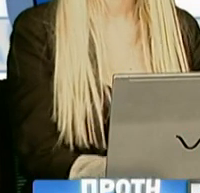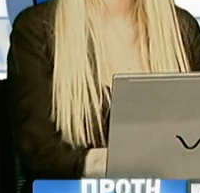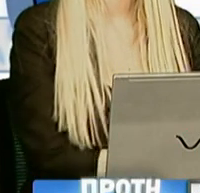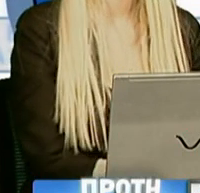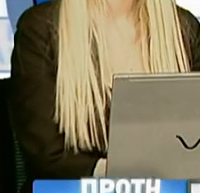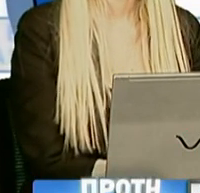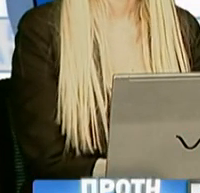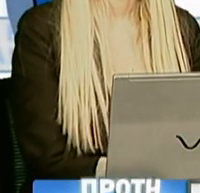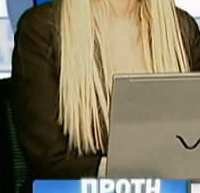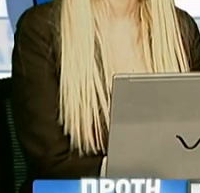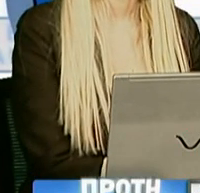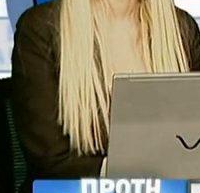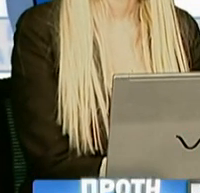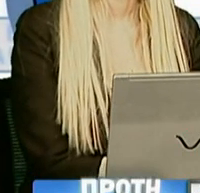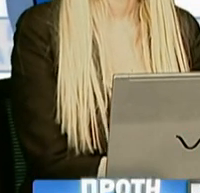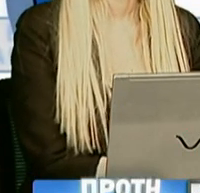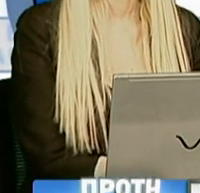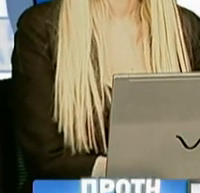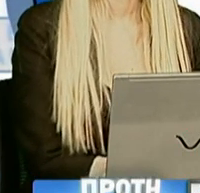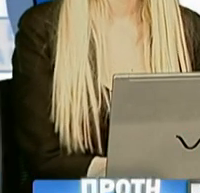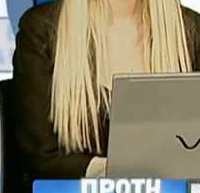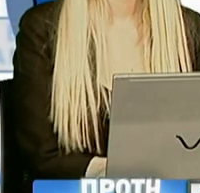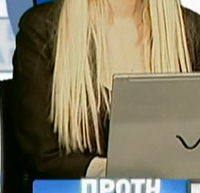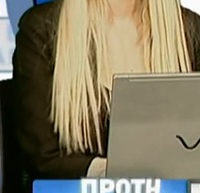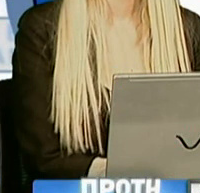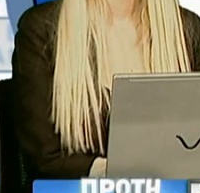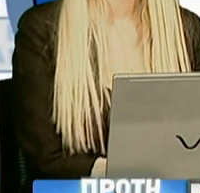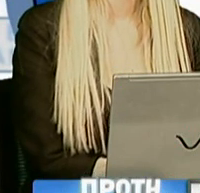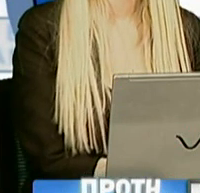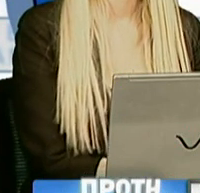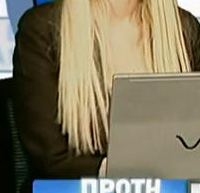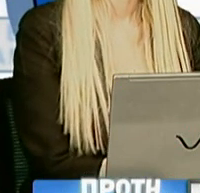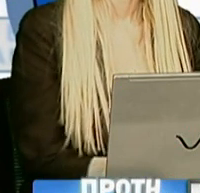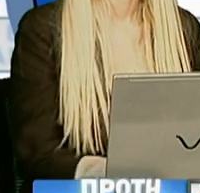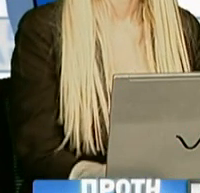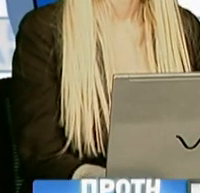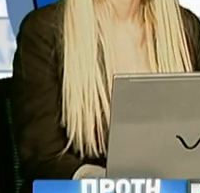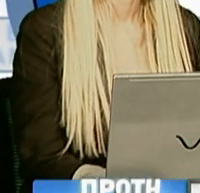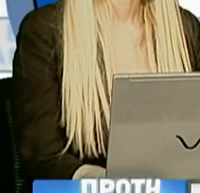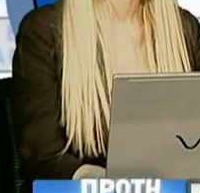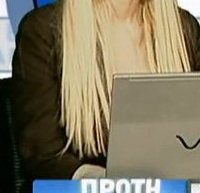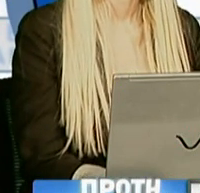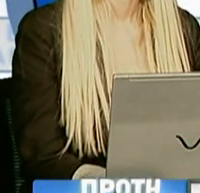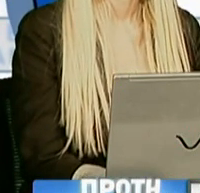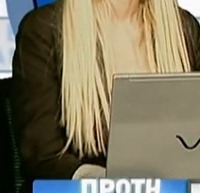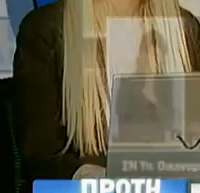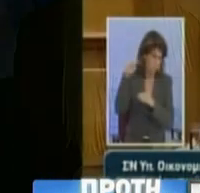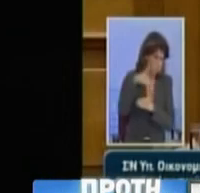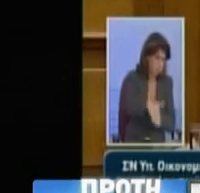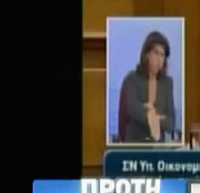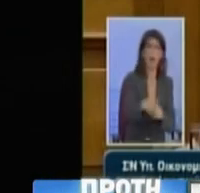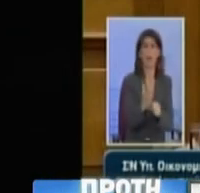χώρα από το μνημόνιο και χάσει το λόγο ύπαρξής του. Υπογράμμισε ότι ο προϋπολογισμός θεμελιώνει τη βιωσιμότητα του δημόσιου χρέους,